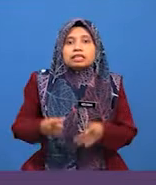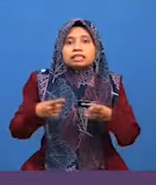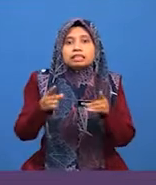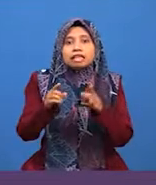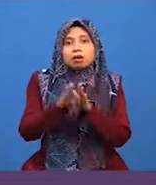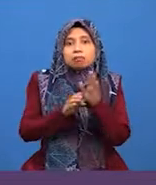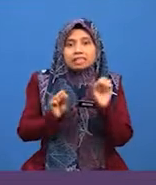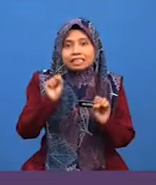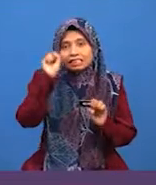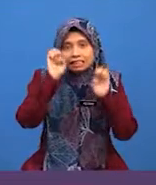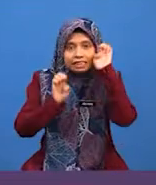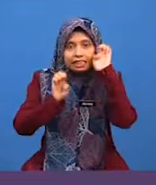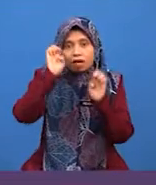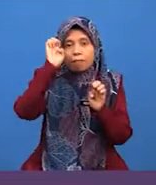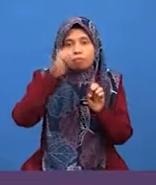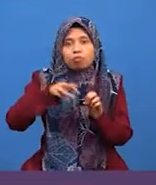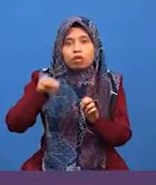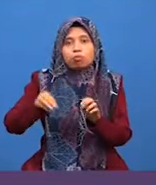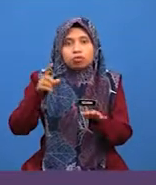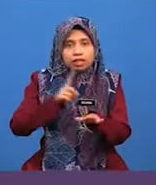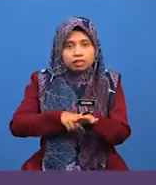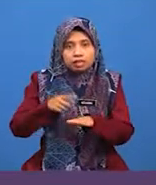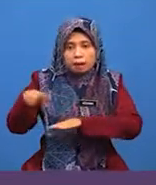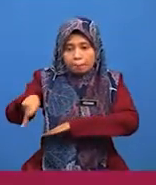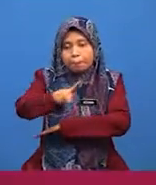Sedang bersenam murid-murid di padang.